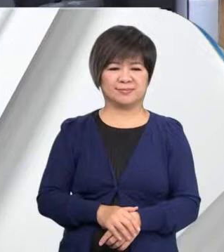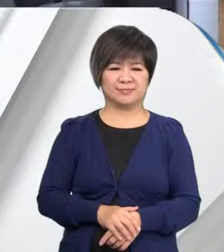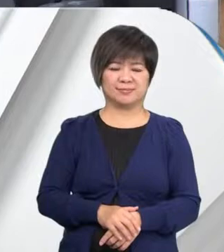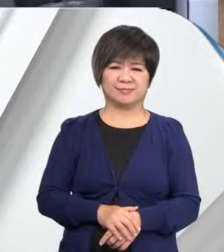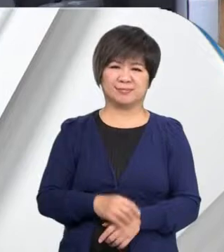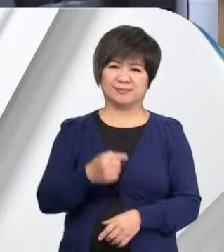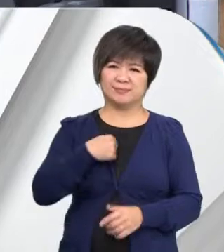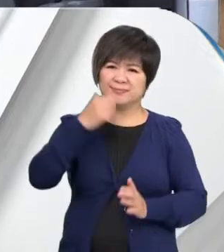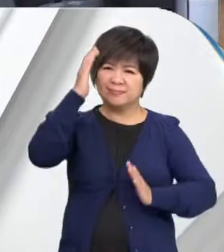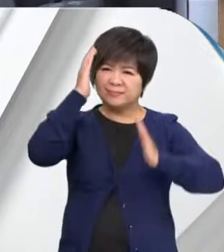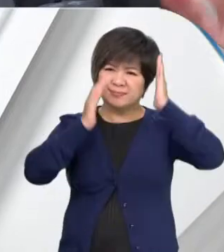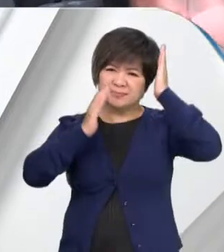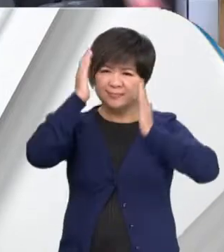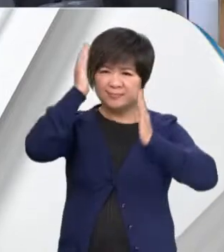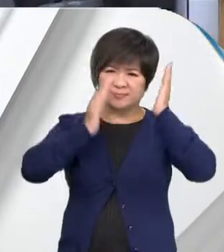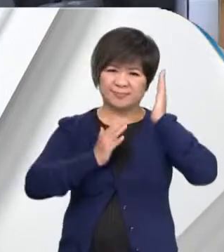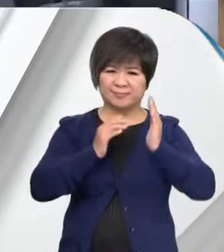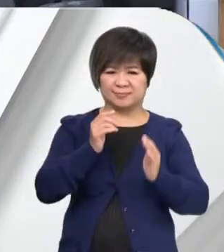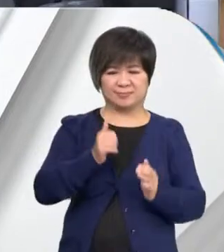马来西亚